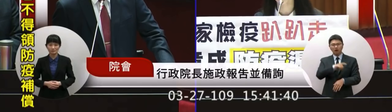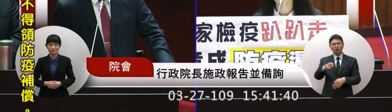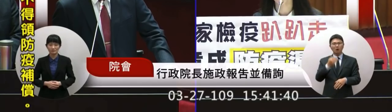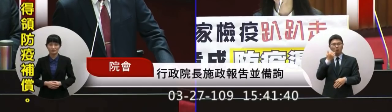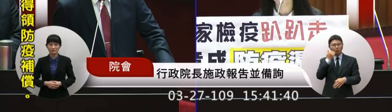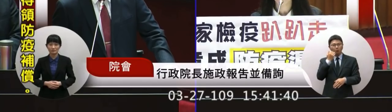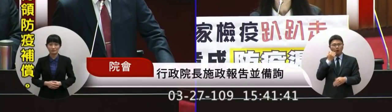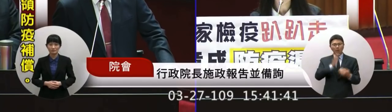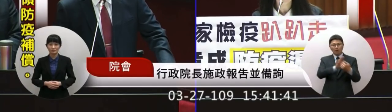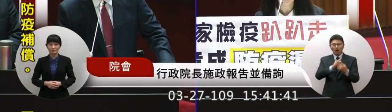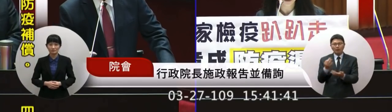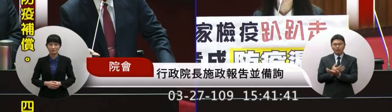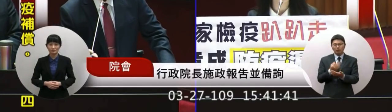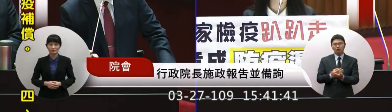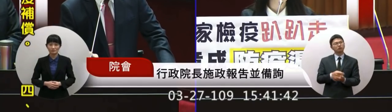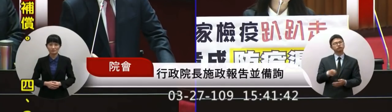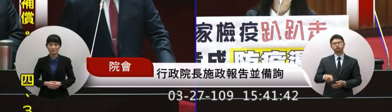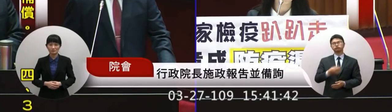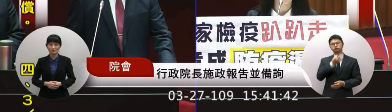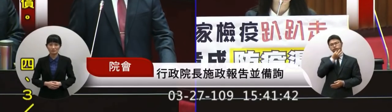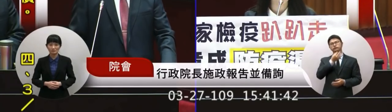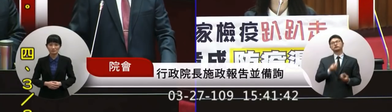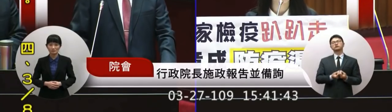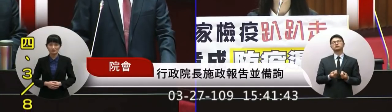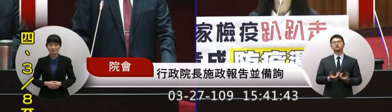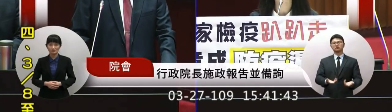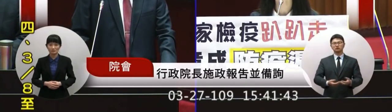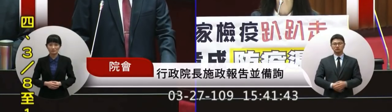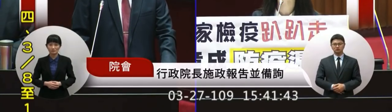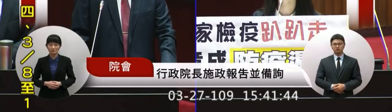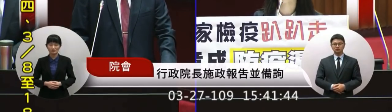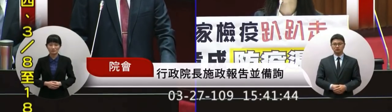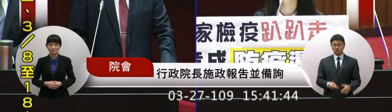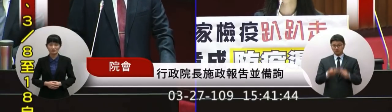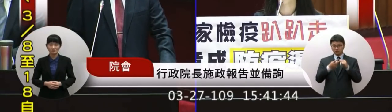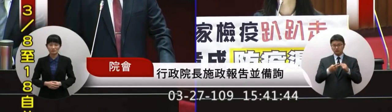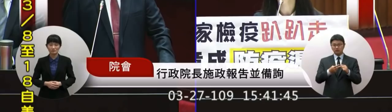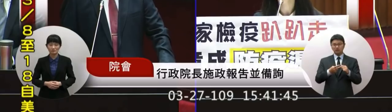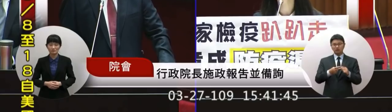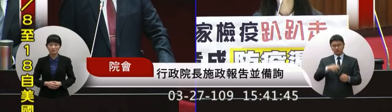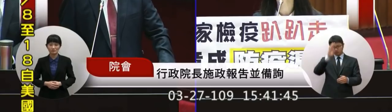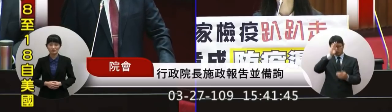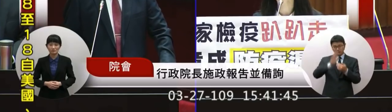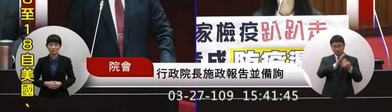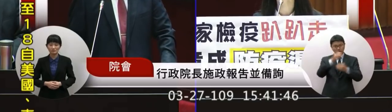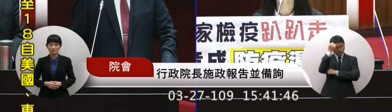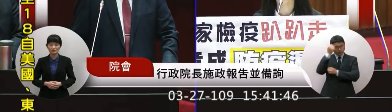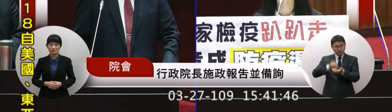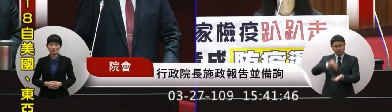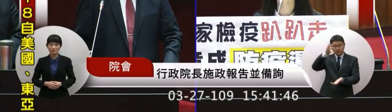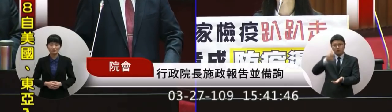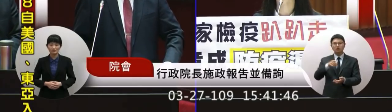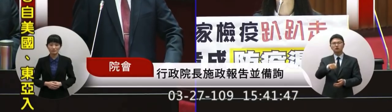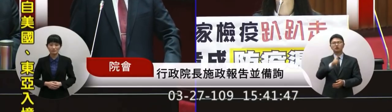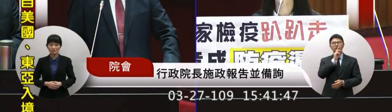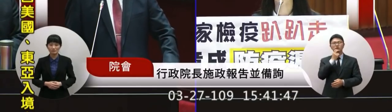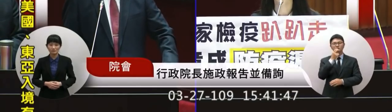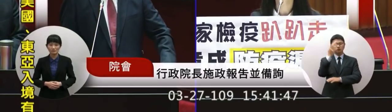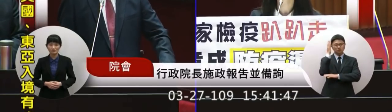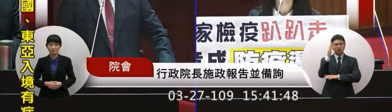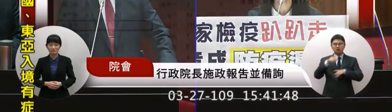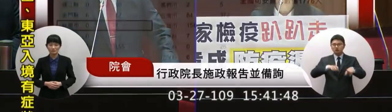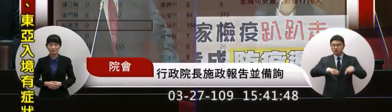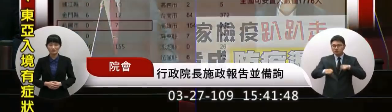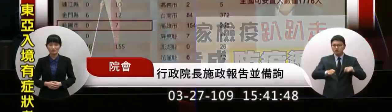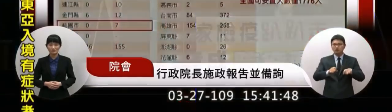护力远远不足哦。那另外呢，我们也想要提到，就是说防疫旅馆的事情，目前中央对于防疫旅馆的政